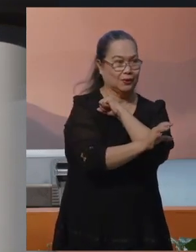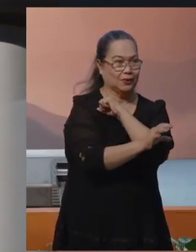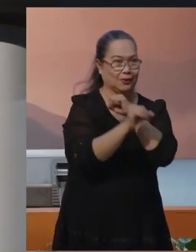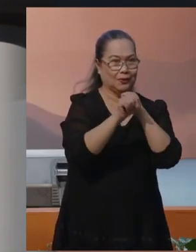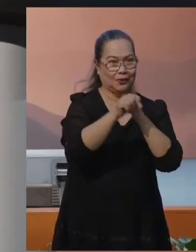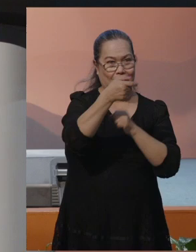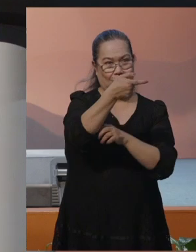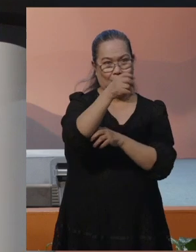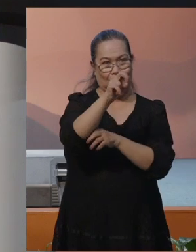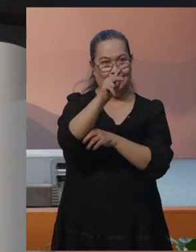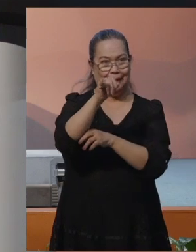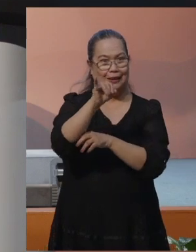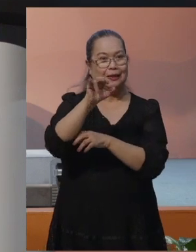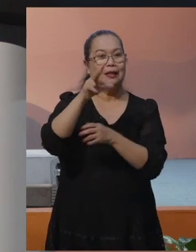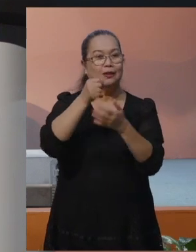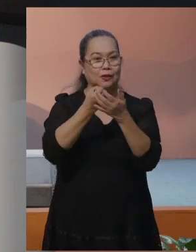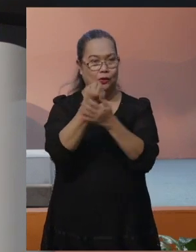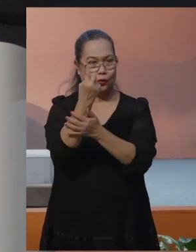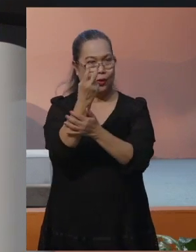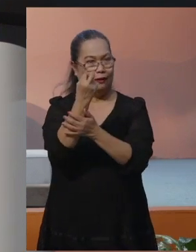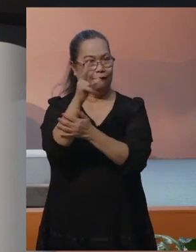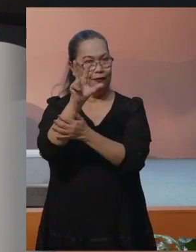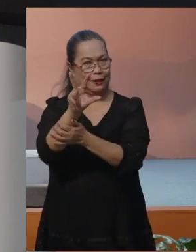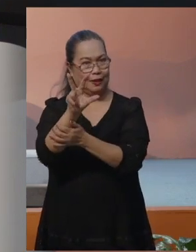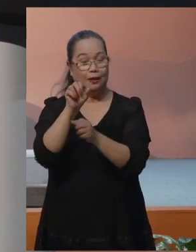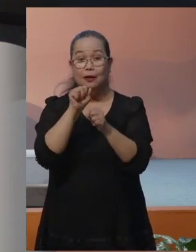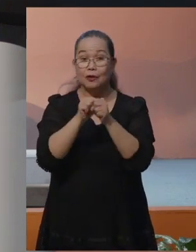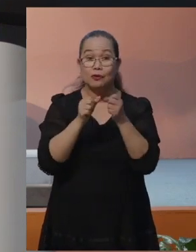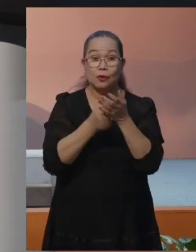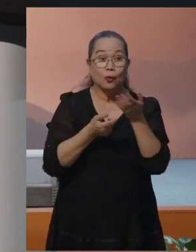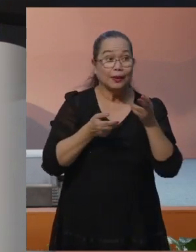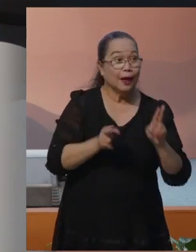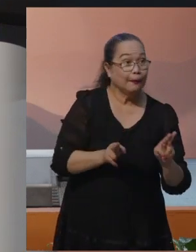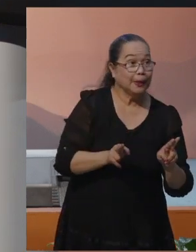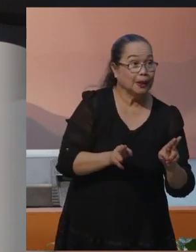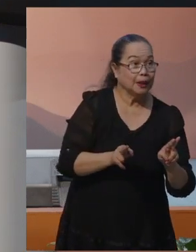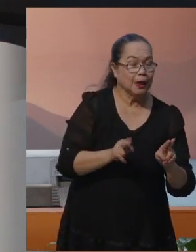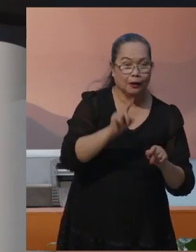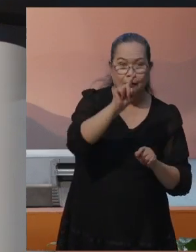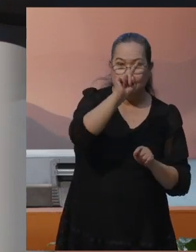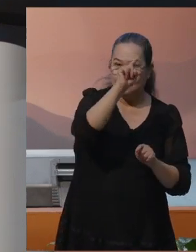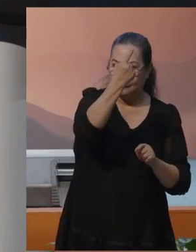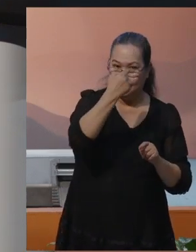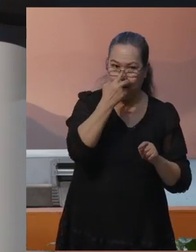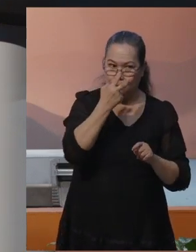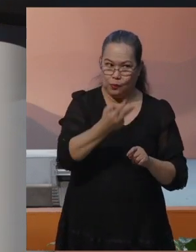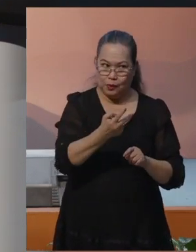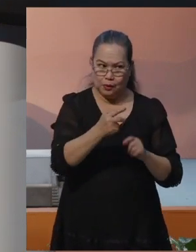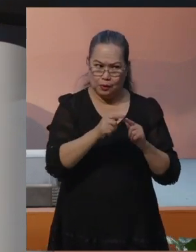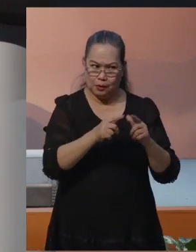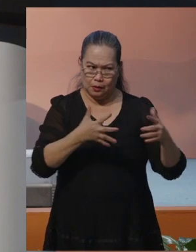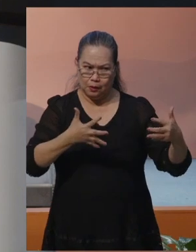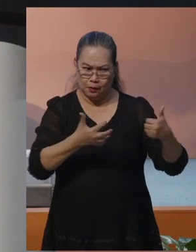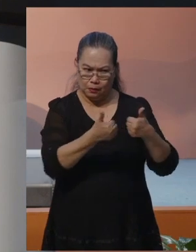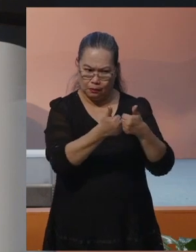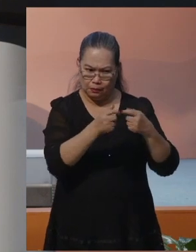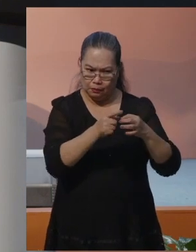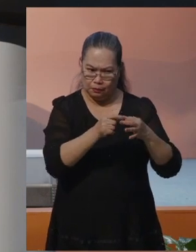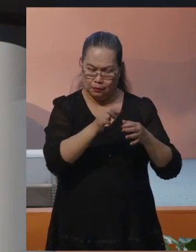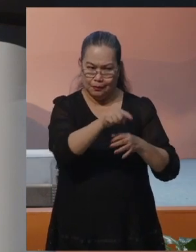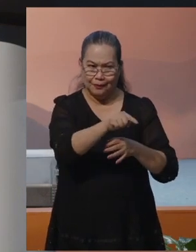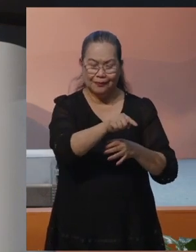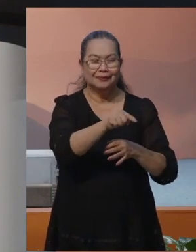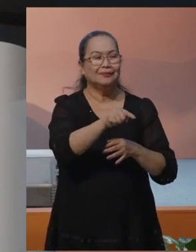Genesis 12:3. So, nakita natin sa una ang hamon ng mga hari sa bayan